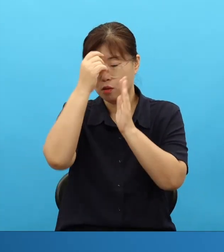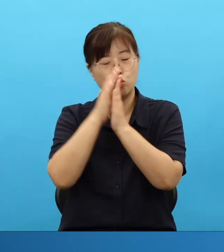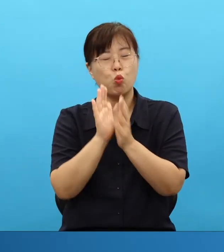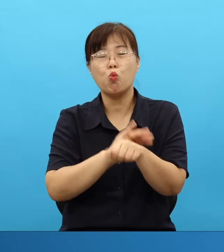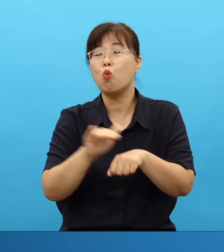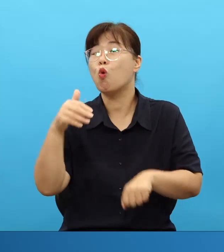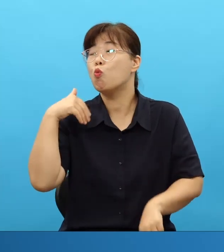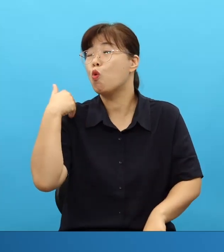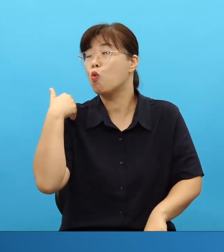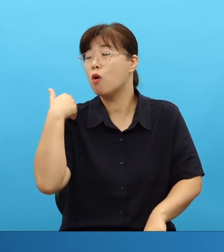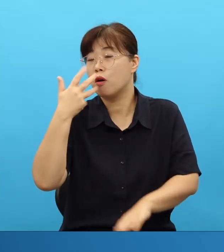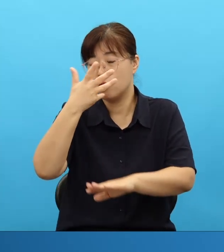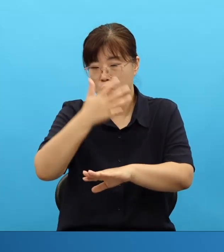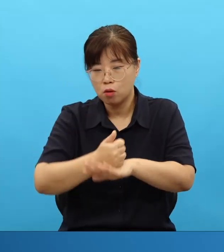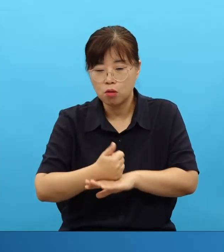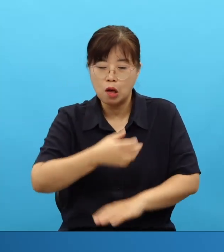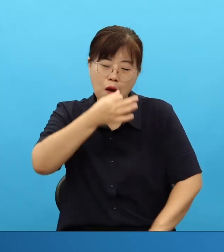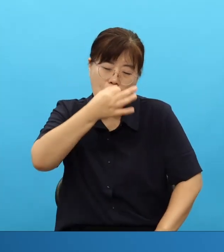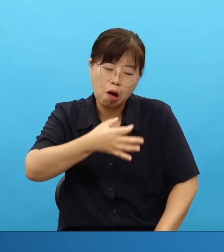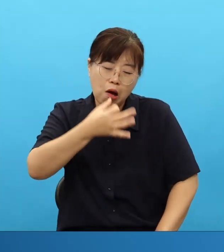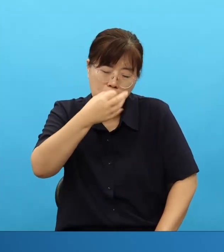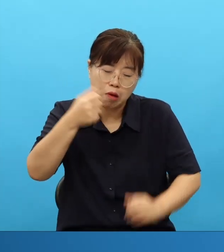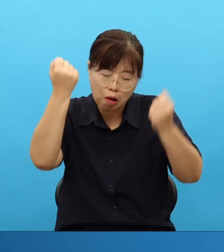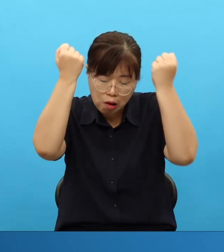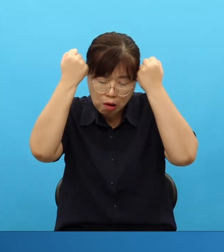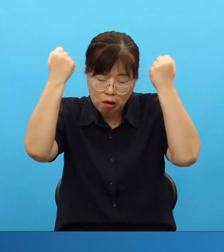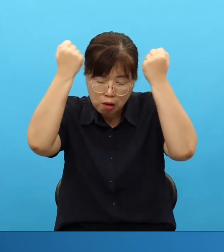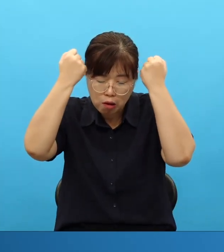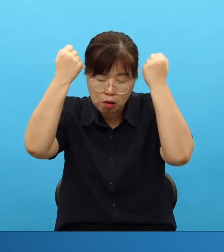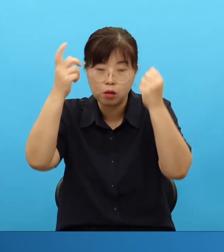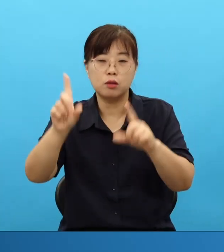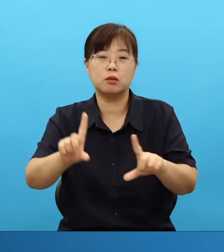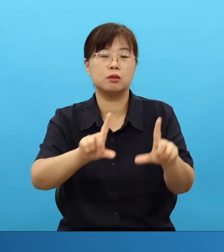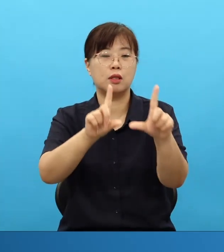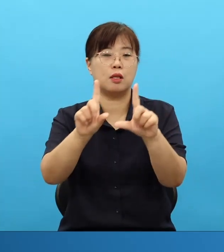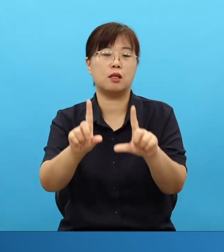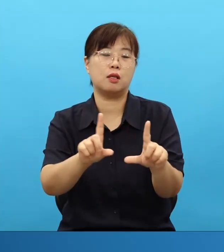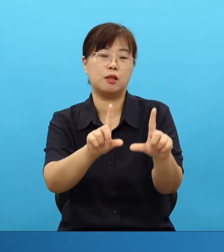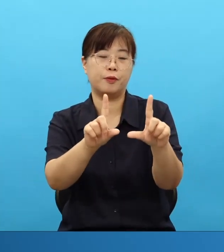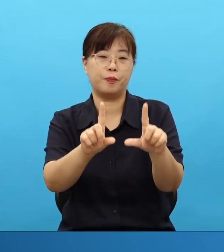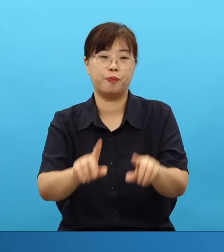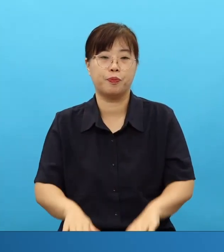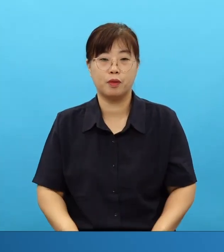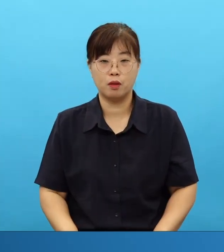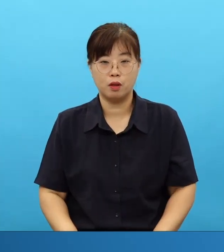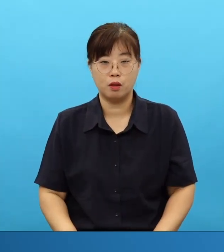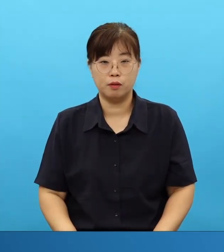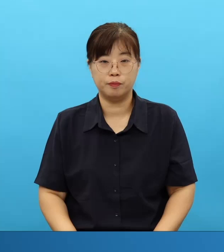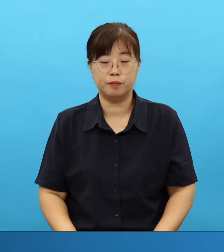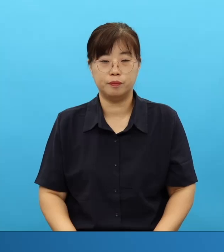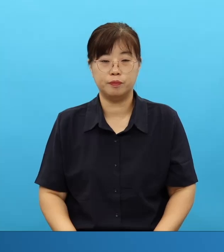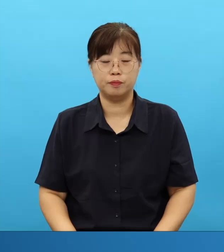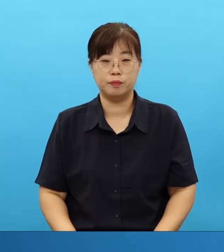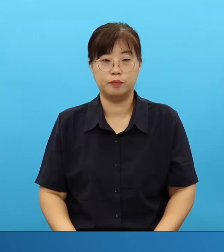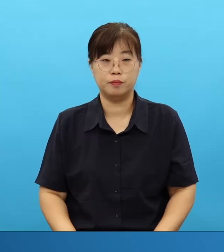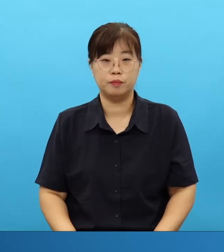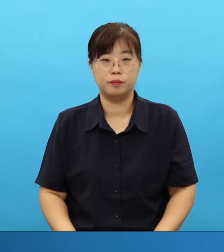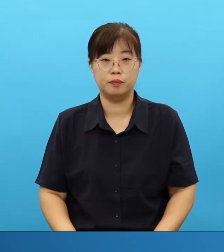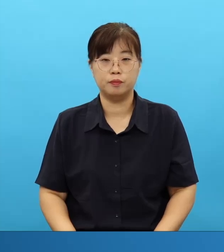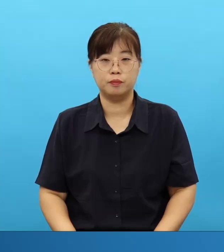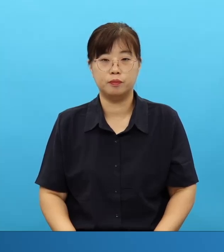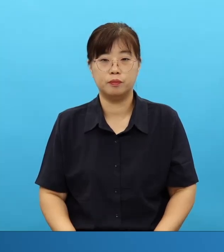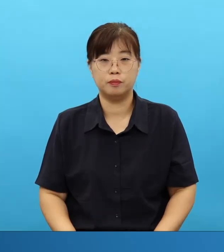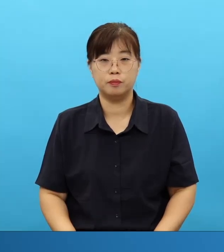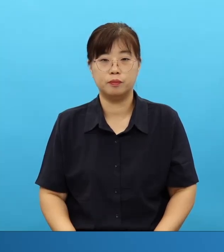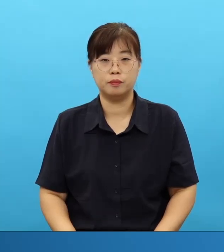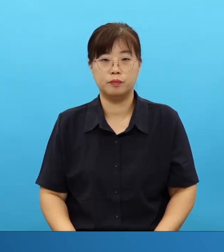이렇게 그래서 이런 시대를게 여는 겁니다 여기서 이제